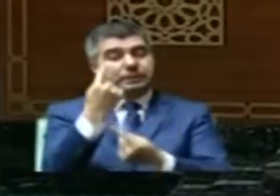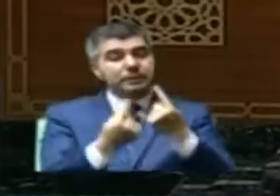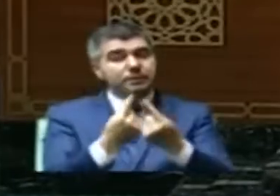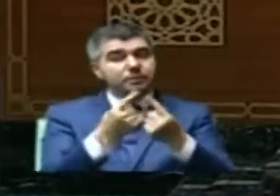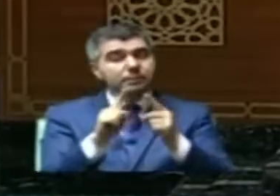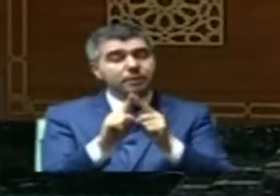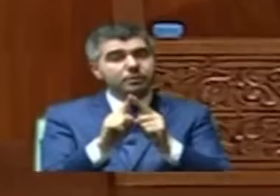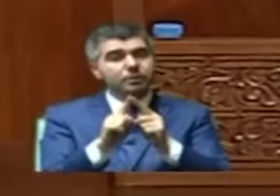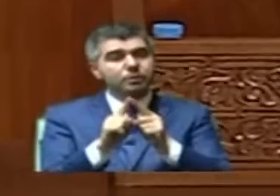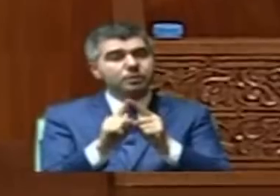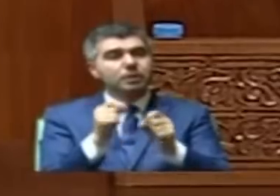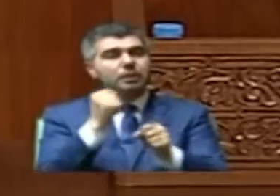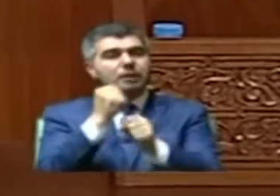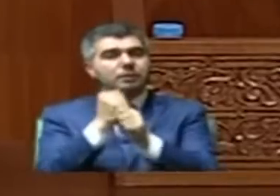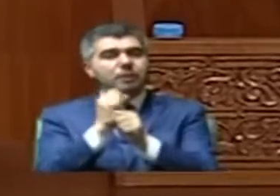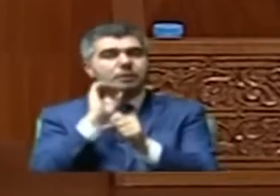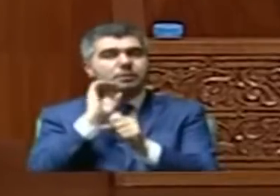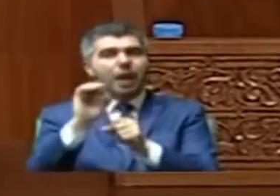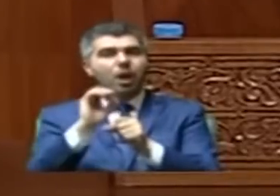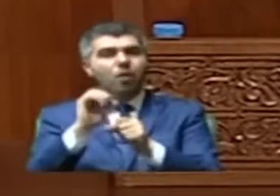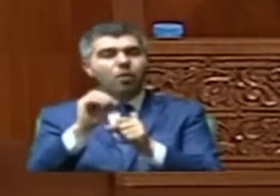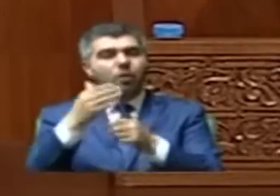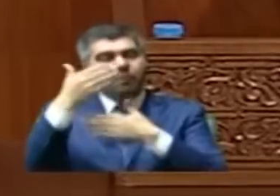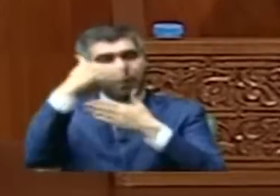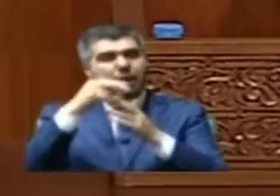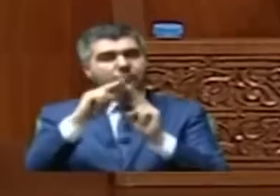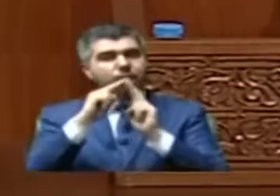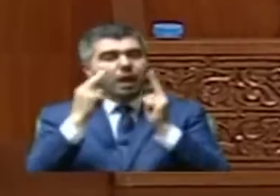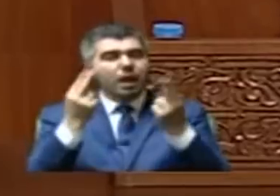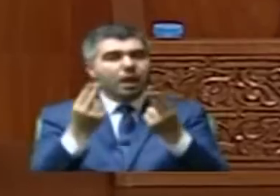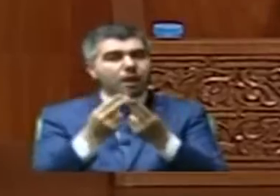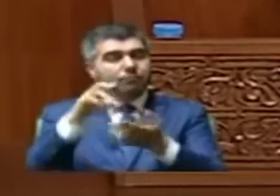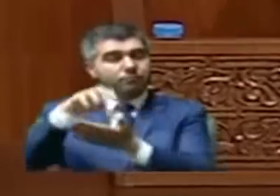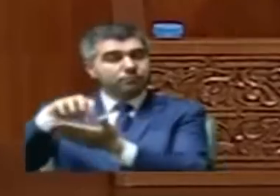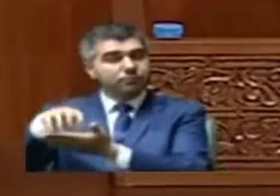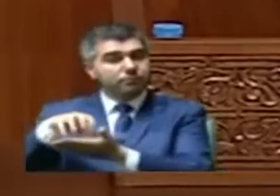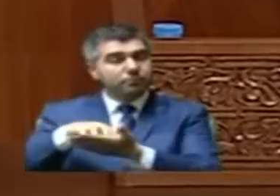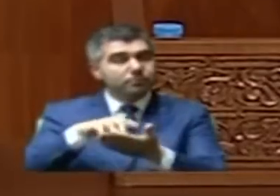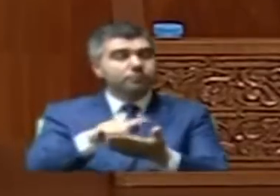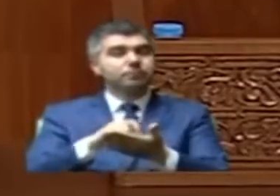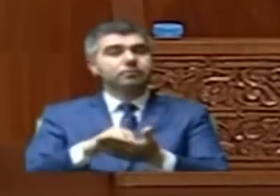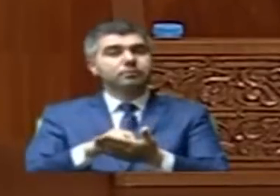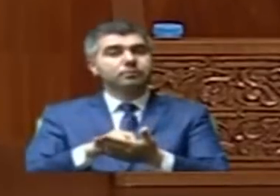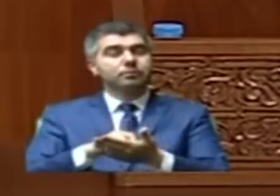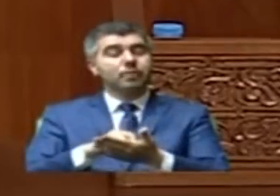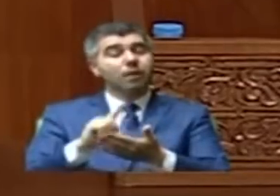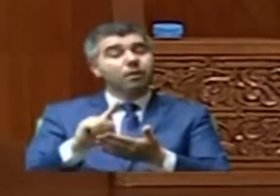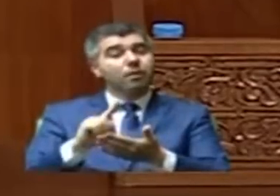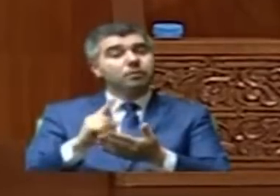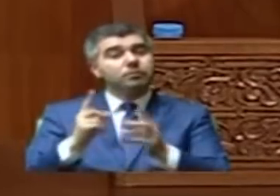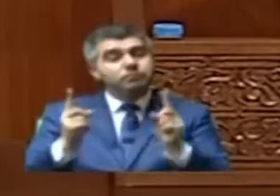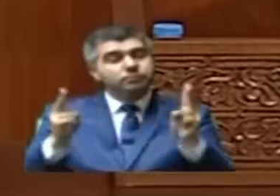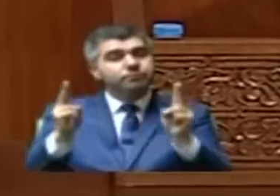مغاربة العالم، هالدور مغاربة العالم انطلقت في عدد من الأقاليم وغادي تمشي في أقاليم أخرى، وهذه